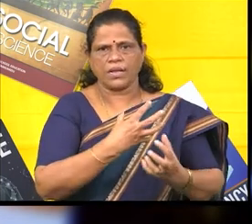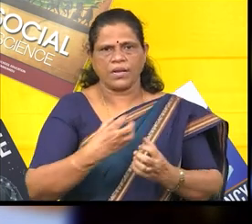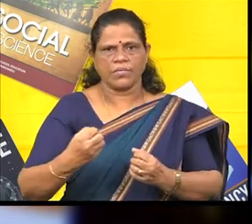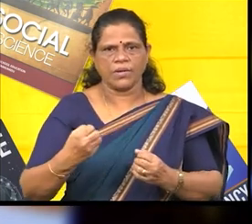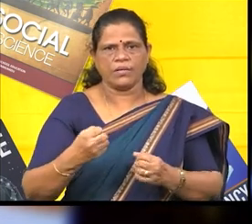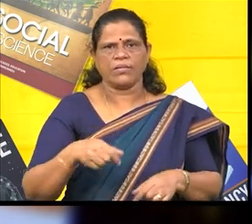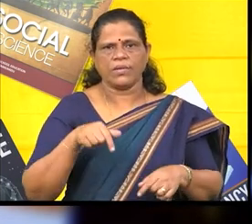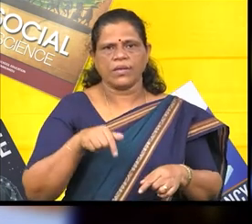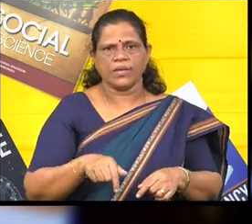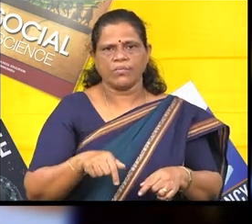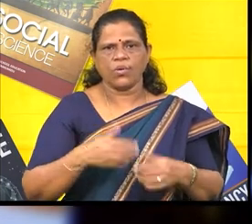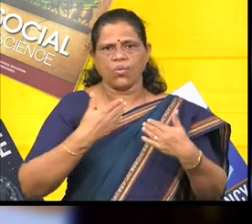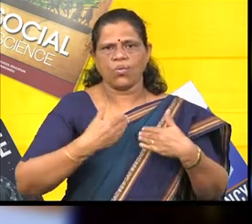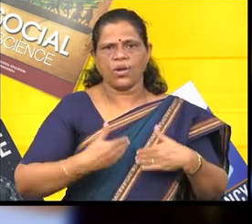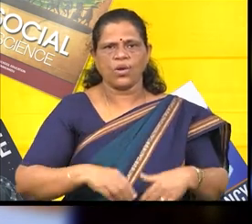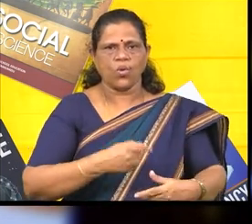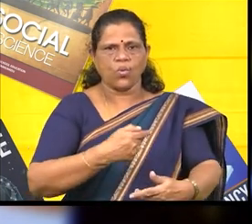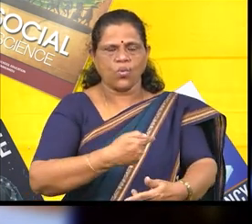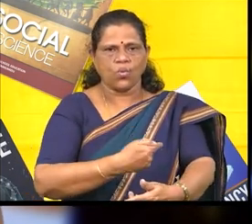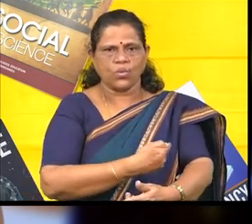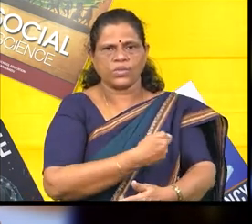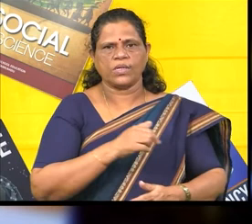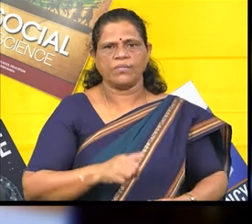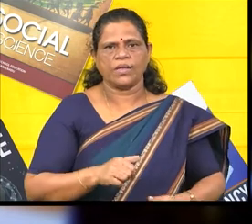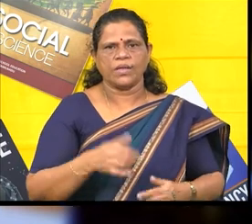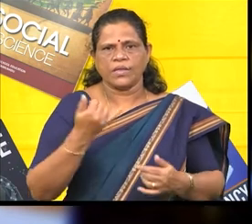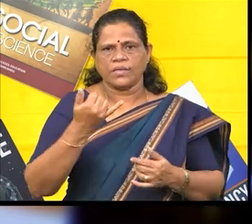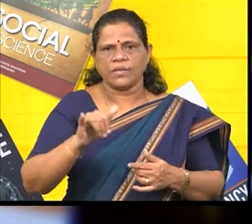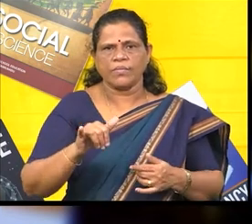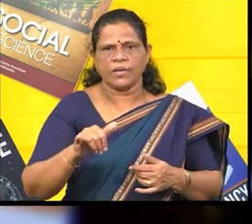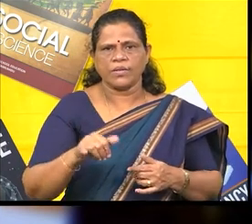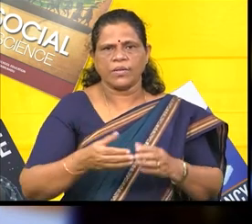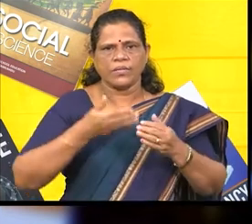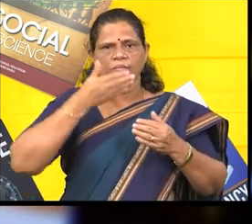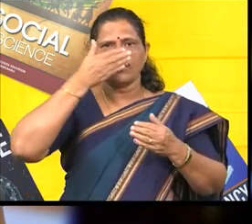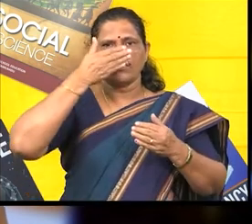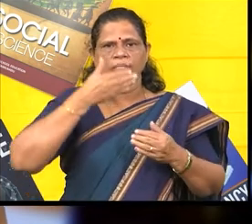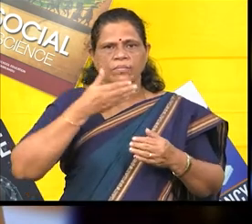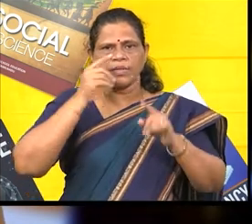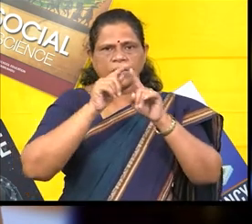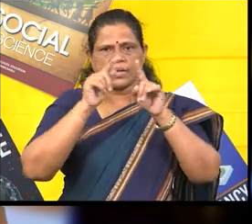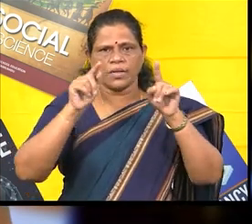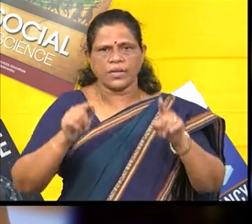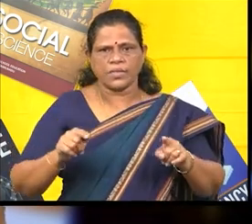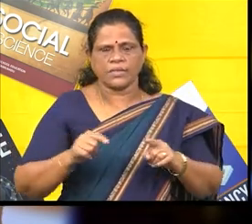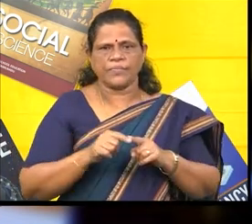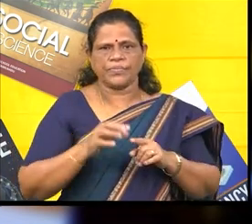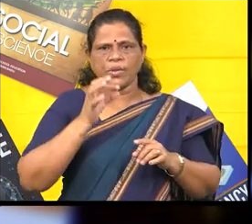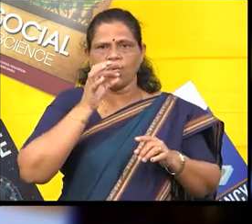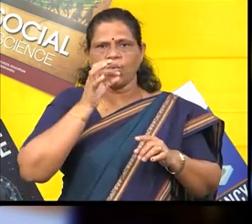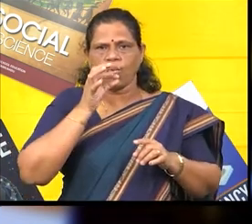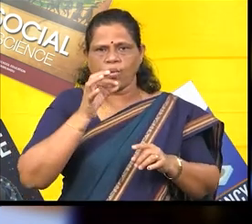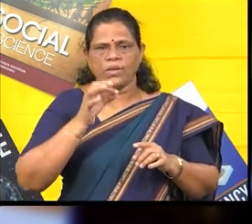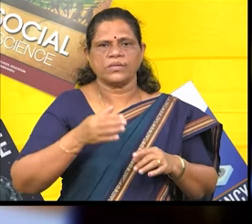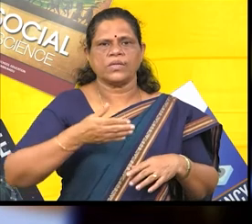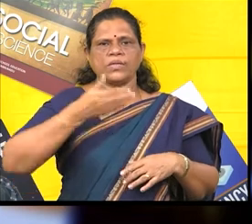பண்ணணும், அதுக்கு வந்து அவர் உடலில் ஊசியை செலுத்தணும். இதுக்கு தவிர்ப்பதற்காக தான் அந்த பிரீத் அனலைசரை பயன்படுத்துவாங்க.